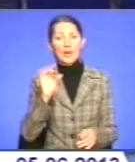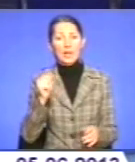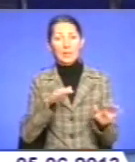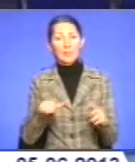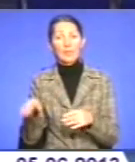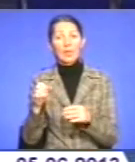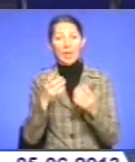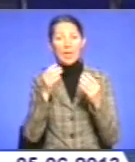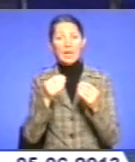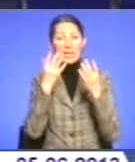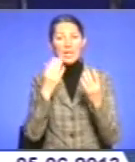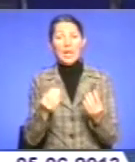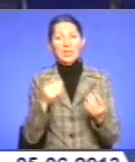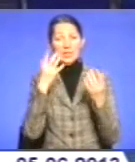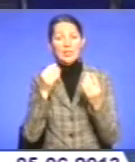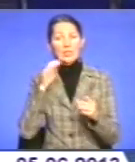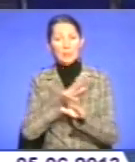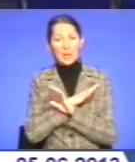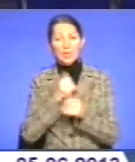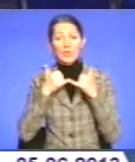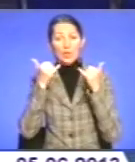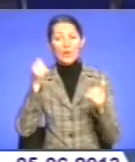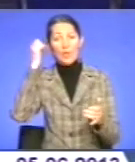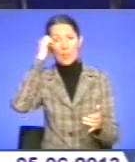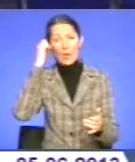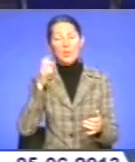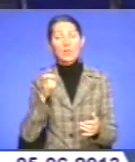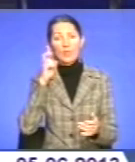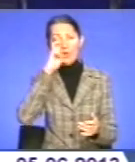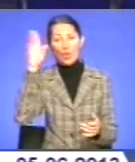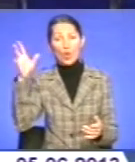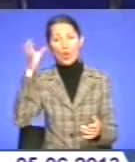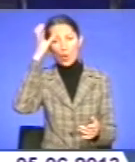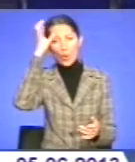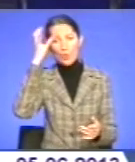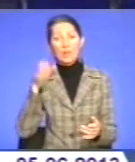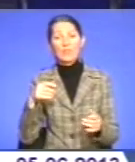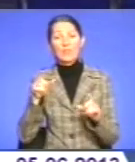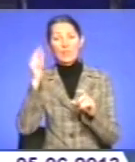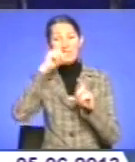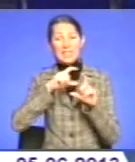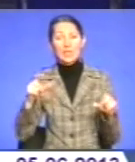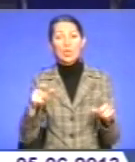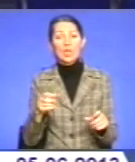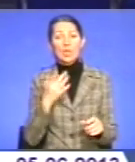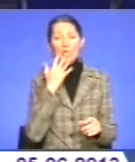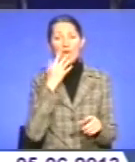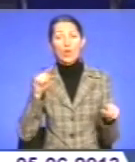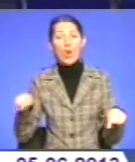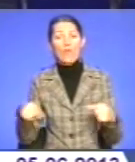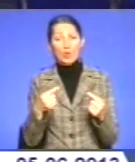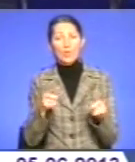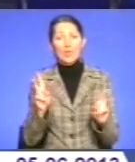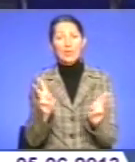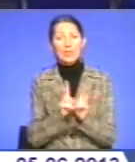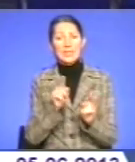Вшанувати пам'ять видатного науковця у заснованому ним Тернопільському інституті національного відродження зібралися ті, хто знали Ігоря